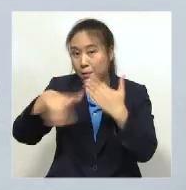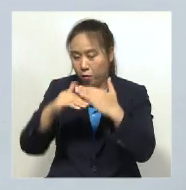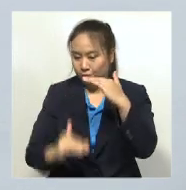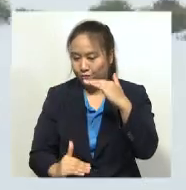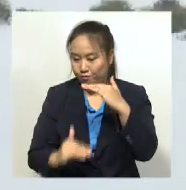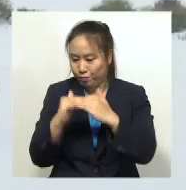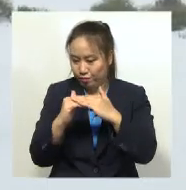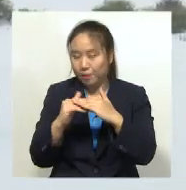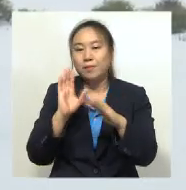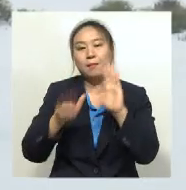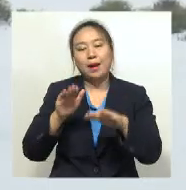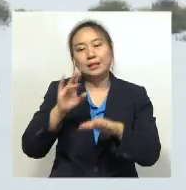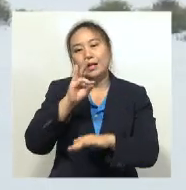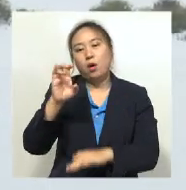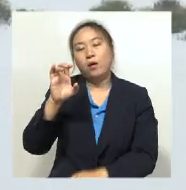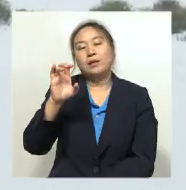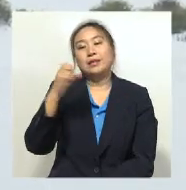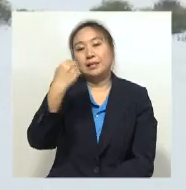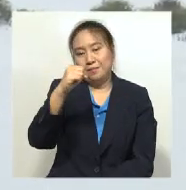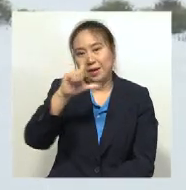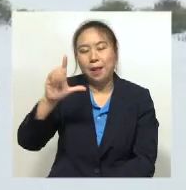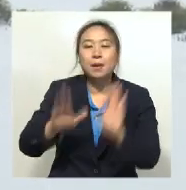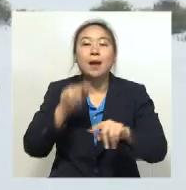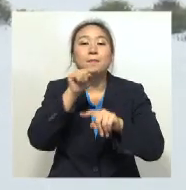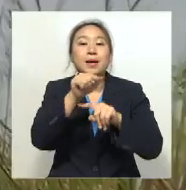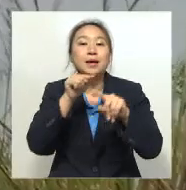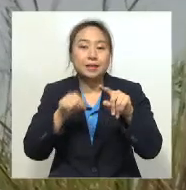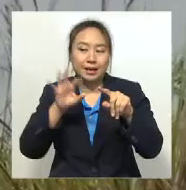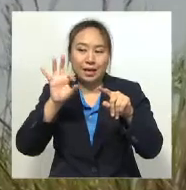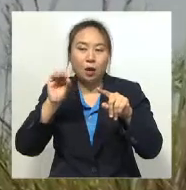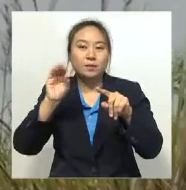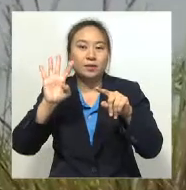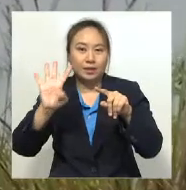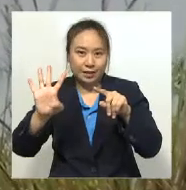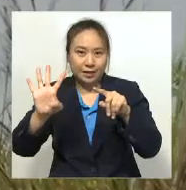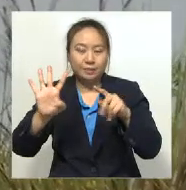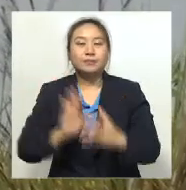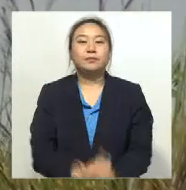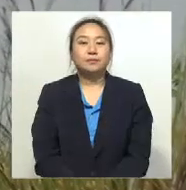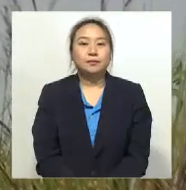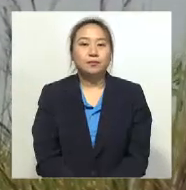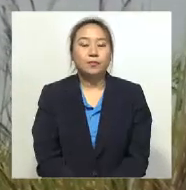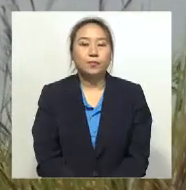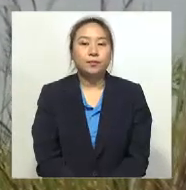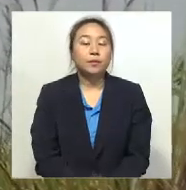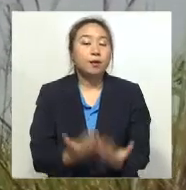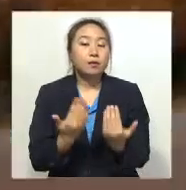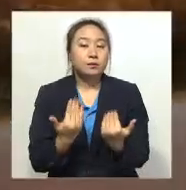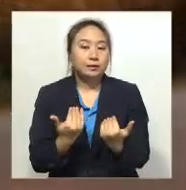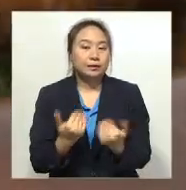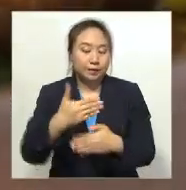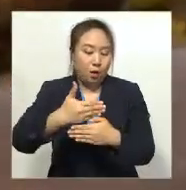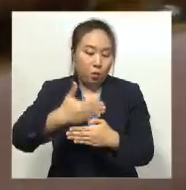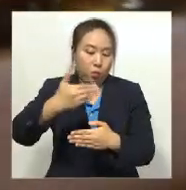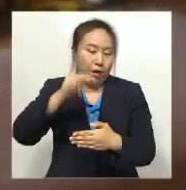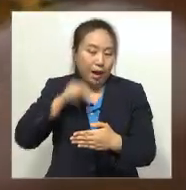ณ710ล้านลูกบาศก์เมตรหรือคิดเป็นกว่าร้อยละ94ของปริมาณกักเก็บน้ำทั้งหมดในส่วนของการระบายน้